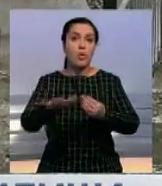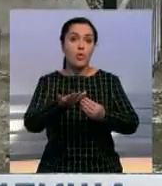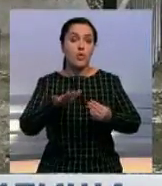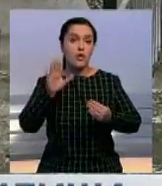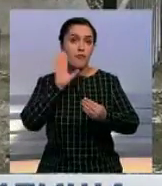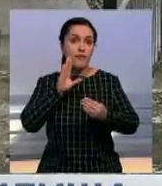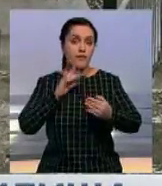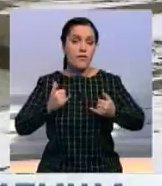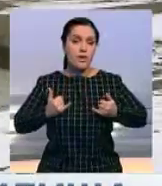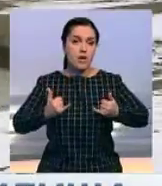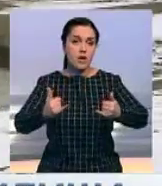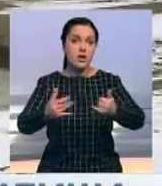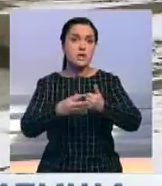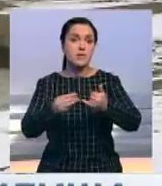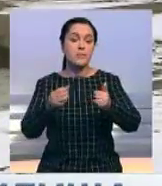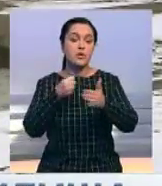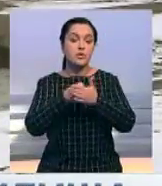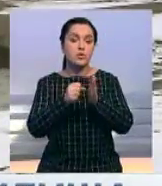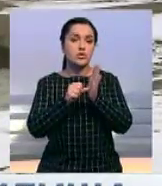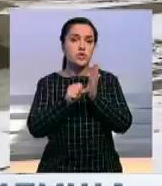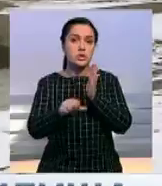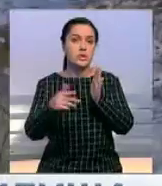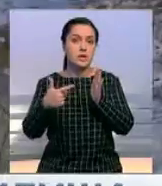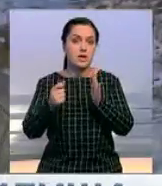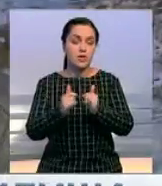земель увеличится до 6 тысяч гектаров.